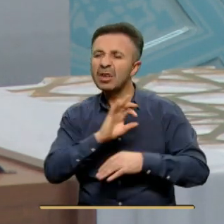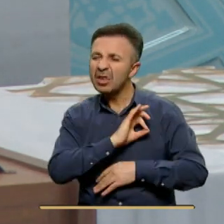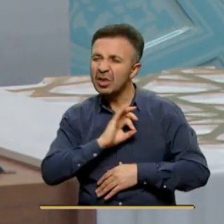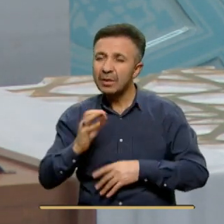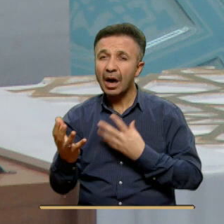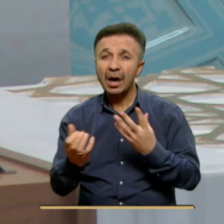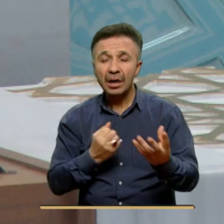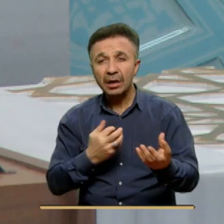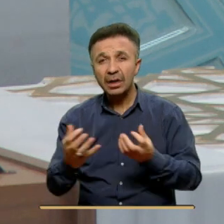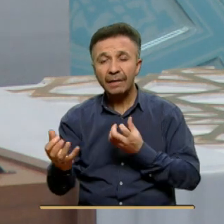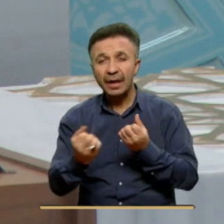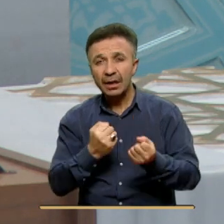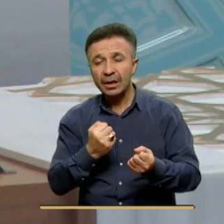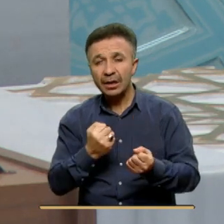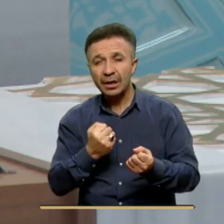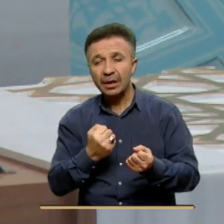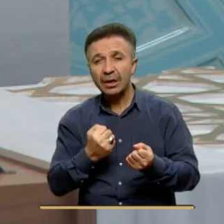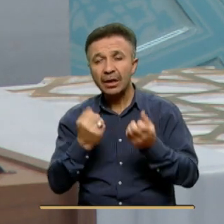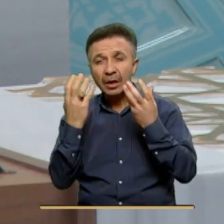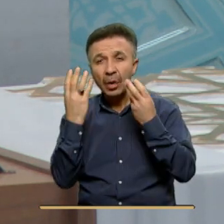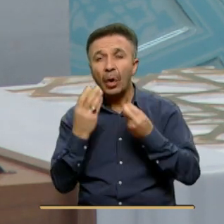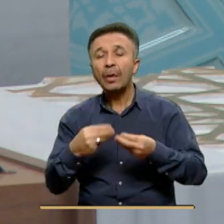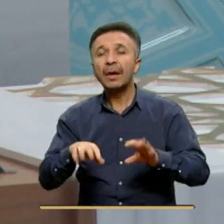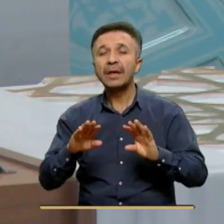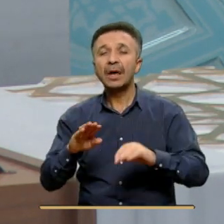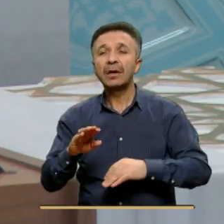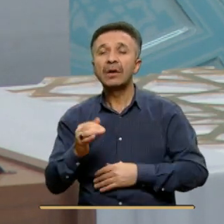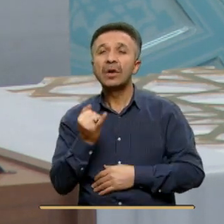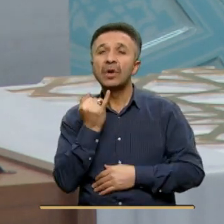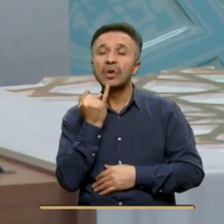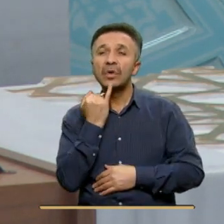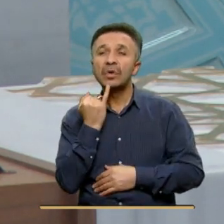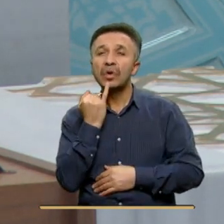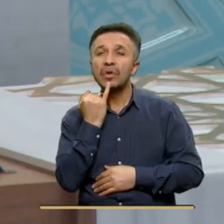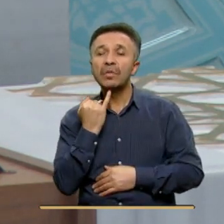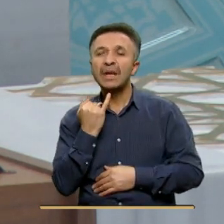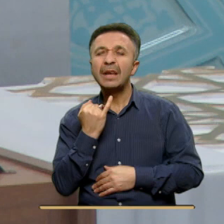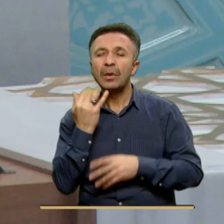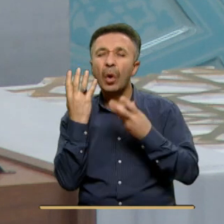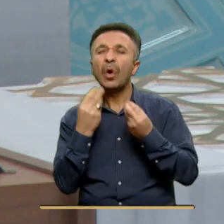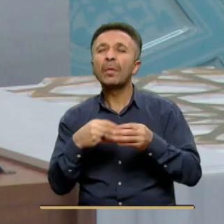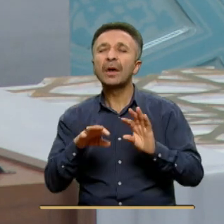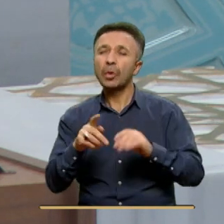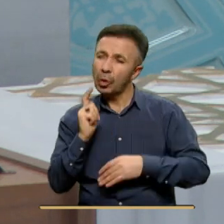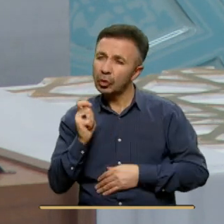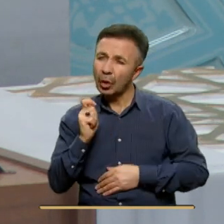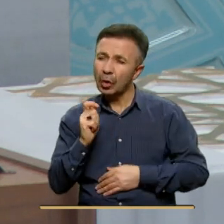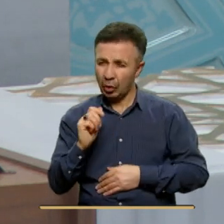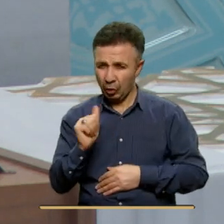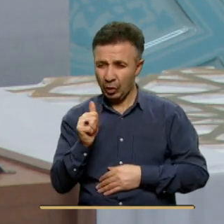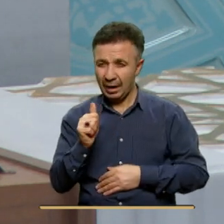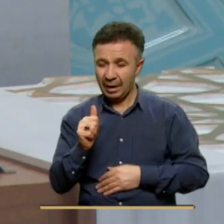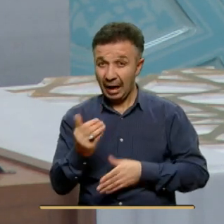geçerli olmayacağı, torpilin olmayacağı, o zor ve çetin günde Rabbimiz,